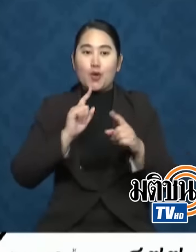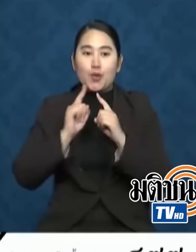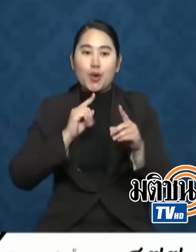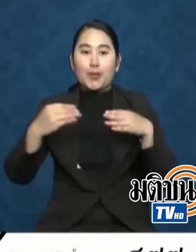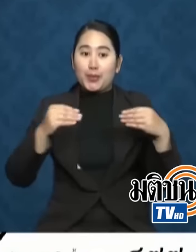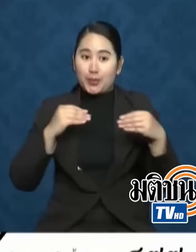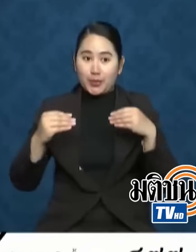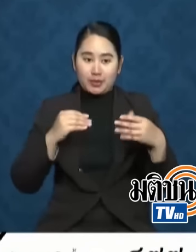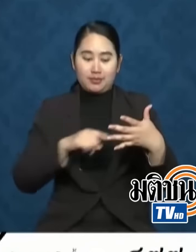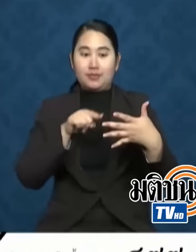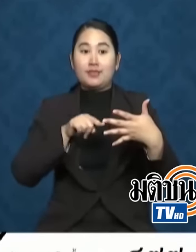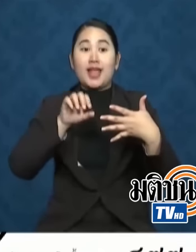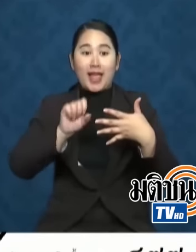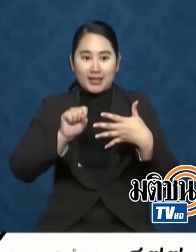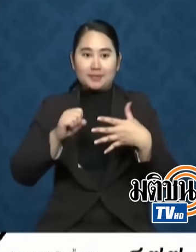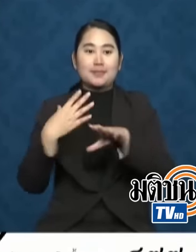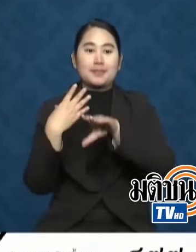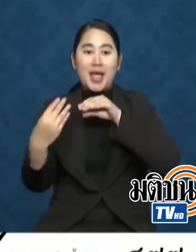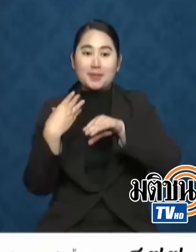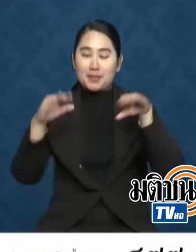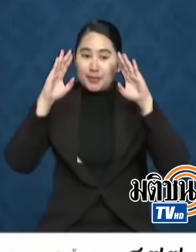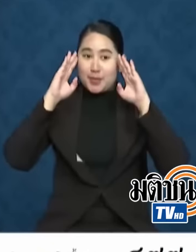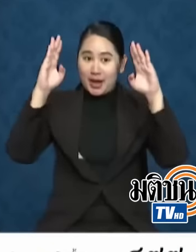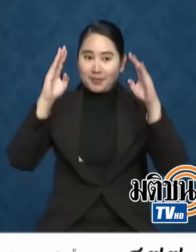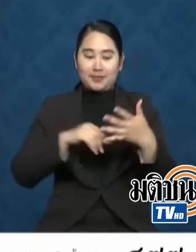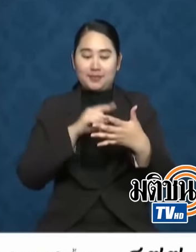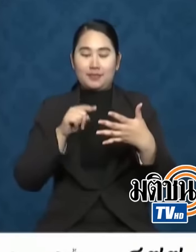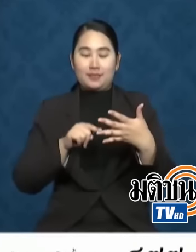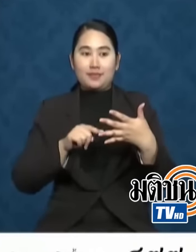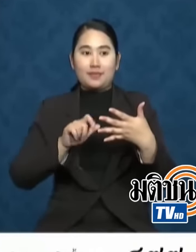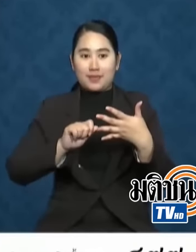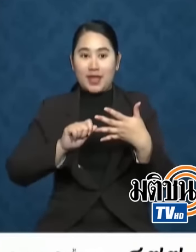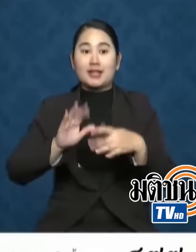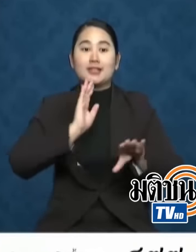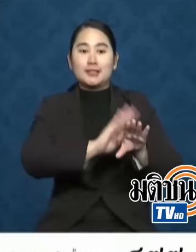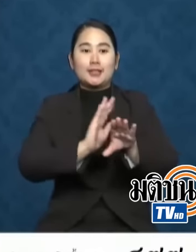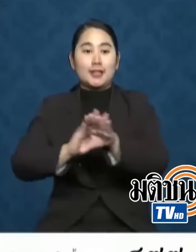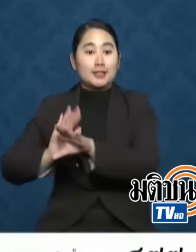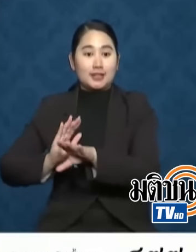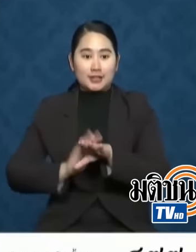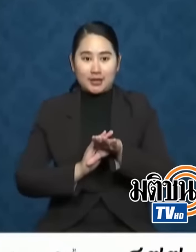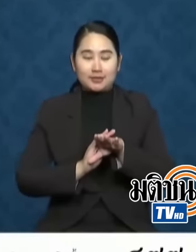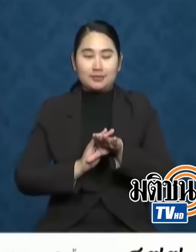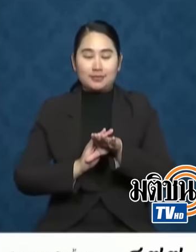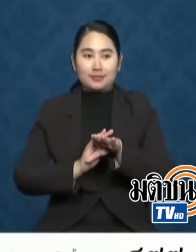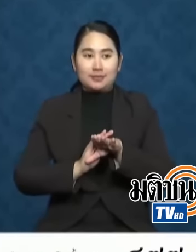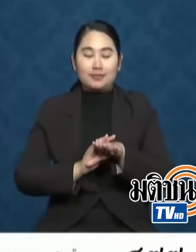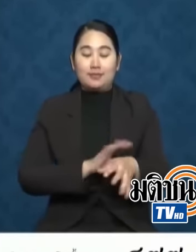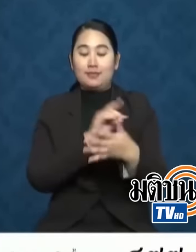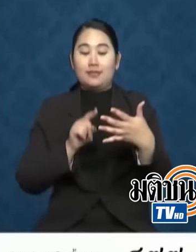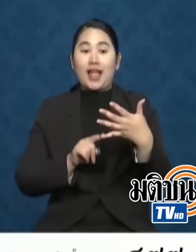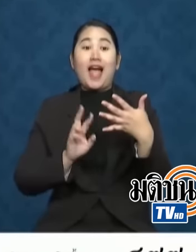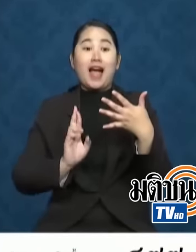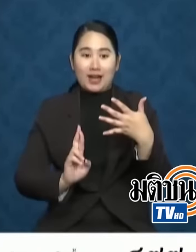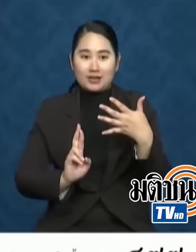องตัว E คือ Experience ก็คือการแลกเปลี่ยนประสบการณ์ตัว A ก็คือ Air Quality Network ก็คือการแจ้งเตือนและพยากรณ์ค่าคุณภาพอากาศและตัว